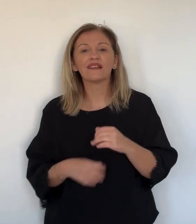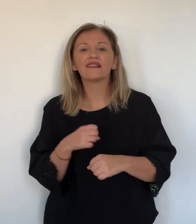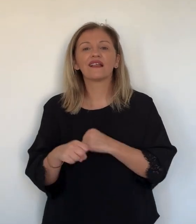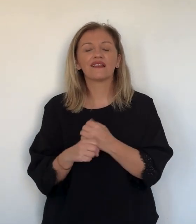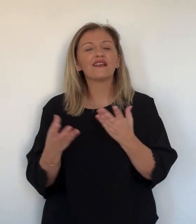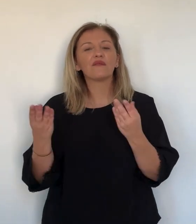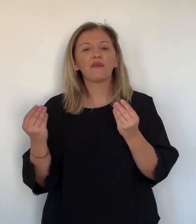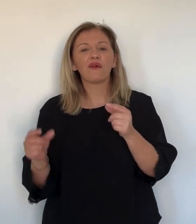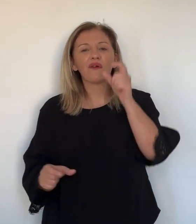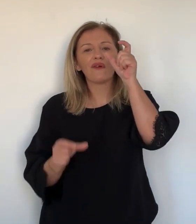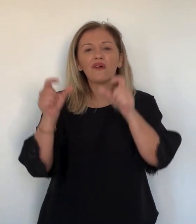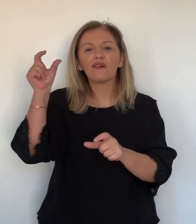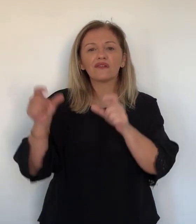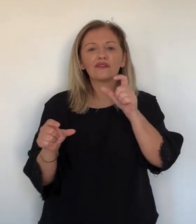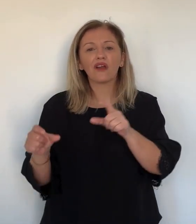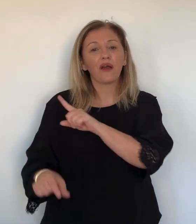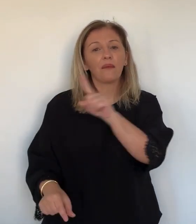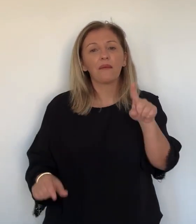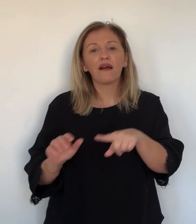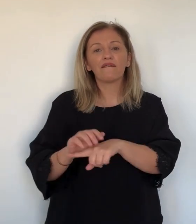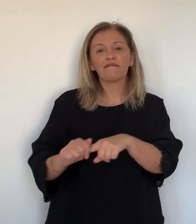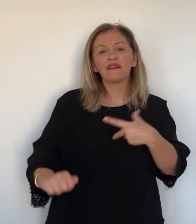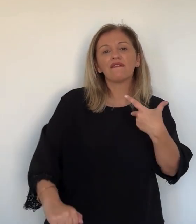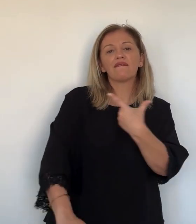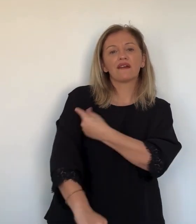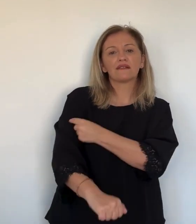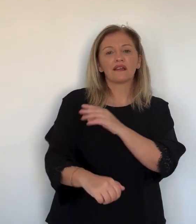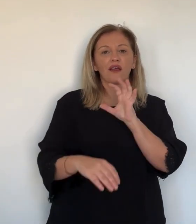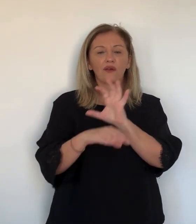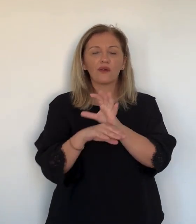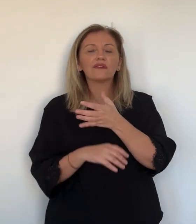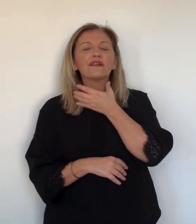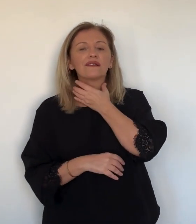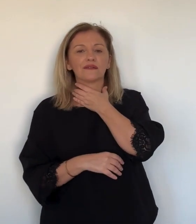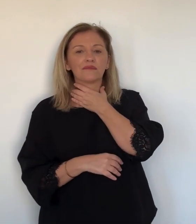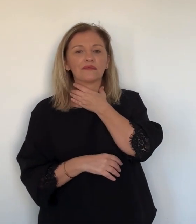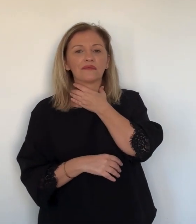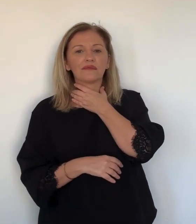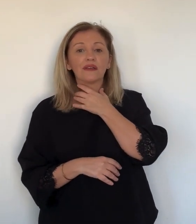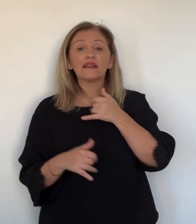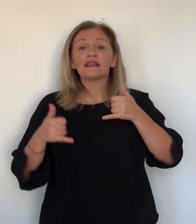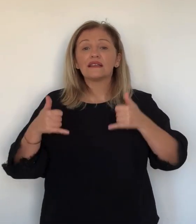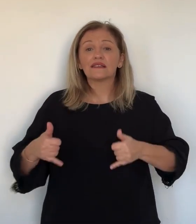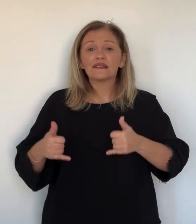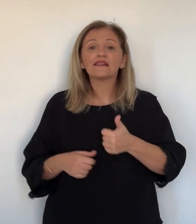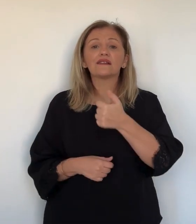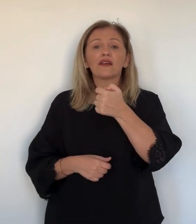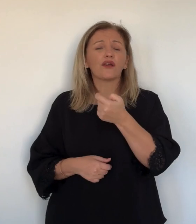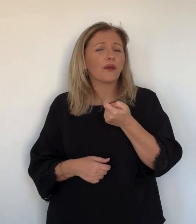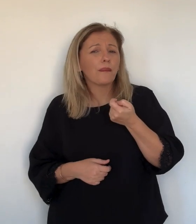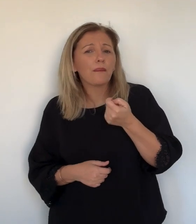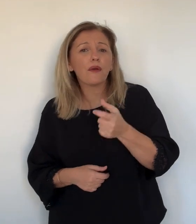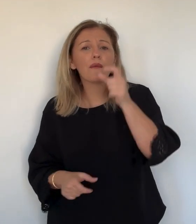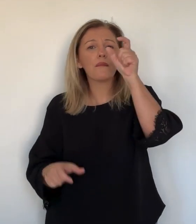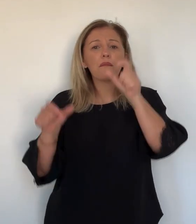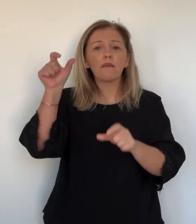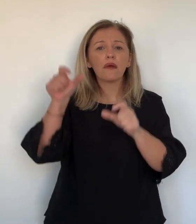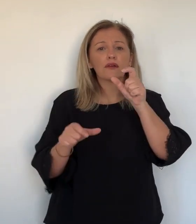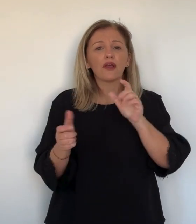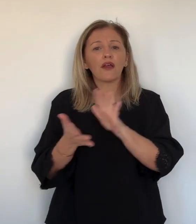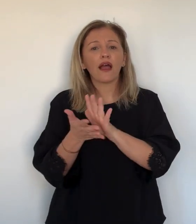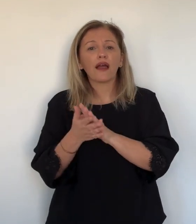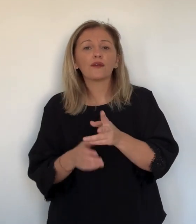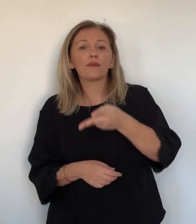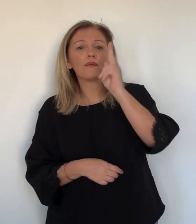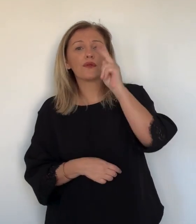L'épidémie de grippe bat son plein, le taux de vaccination n'a jamais été aussi bas. Une tendance inquiétante, d'autant qu'elle est